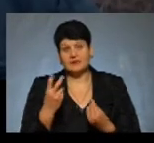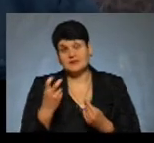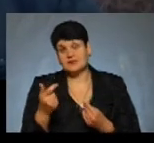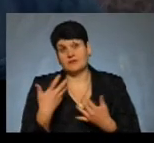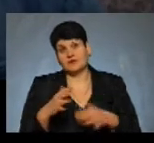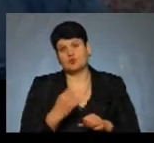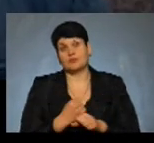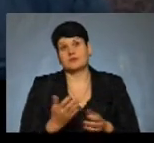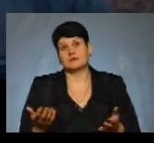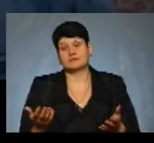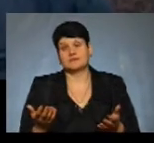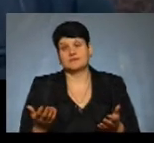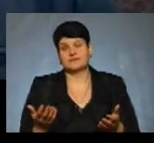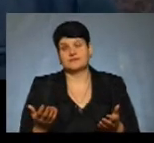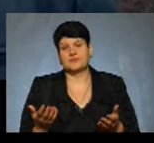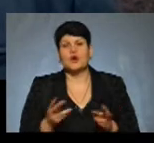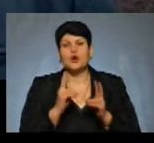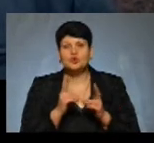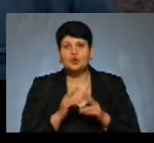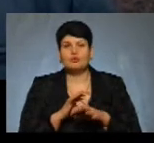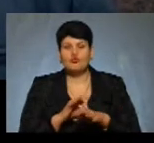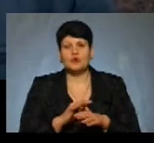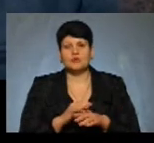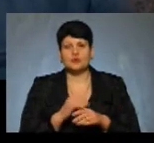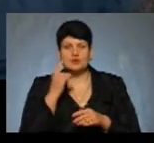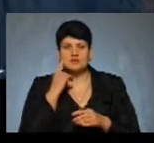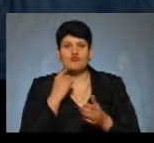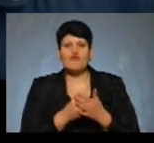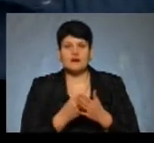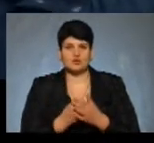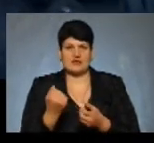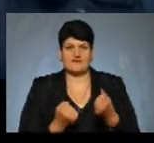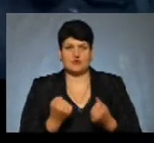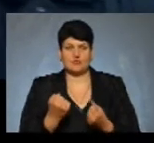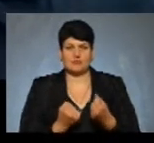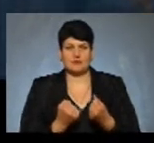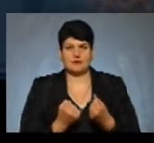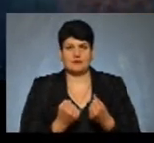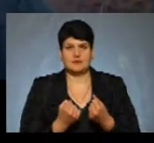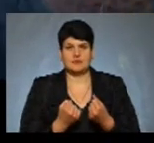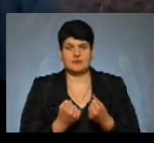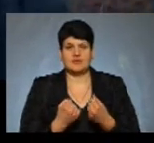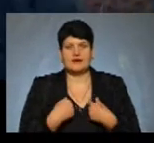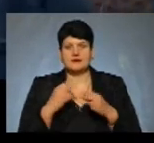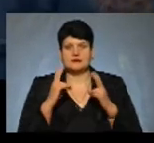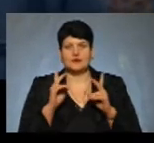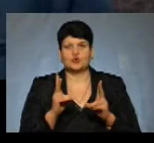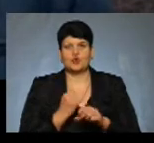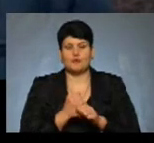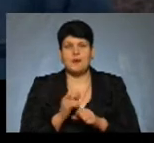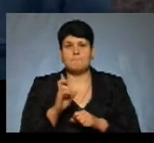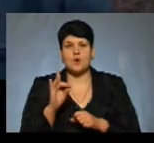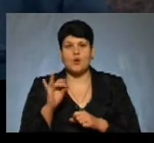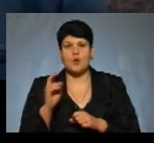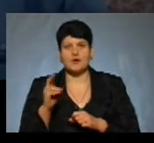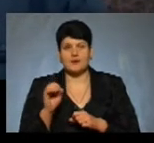держава. Скажіть, будь ласка, хто здійснює оцінку вартості автомобіля? Там я навіть не знаю, хто робить. Я брокеру дав, він